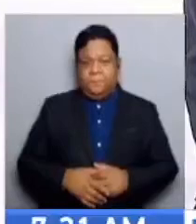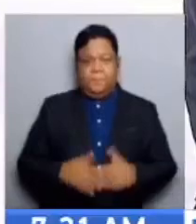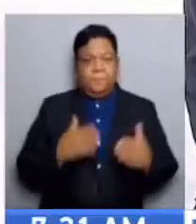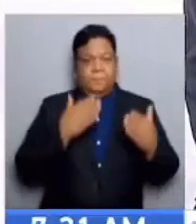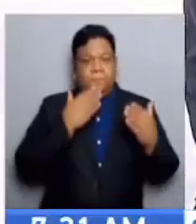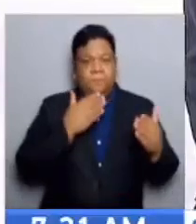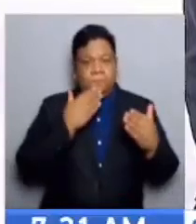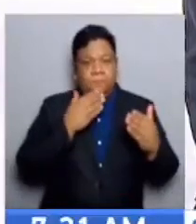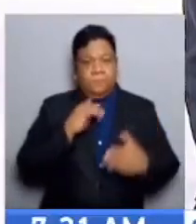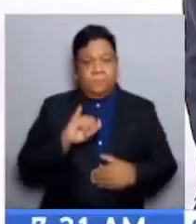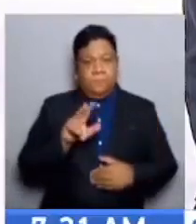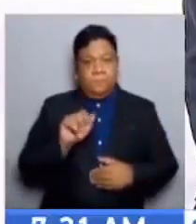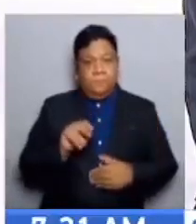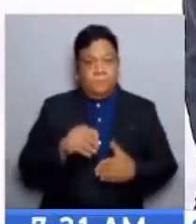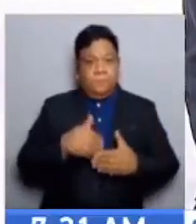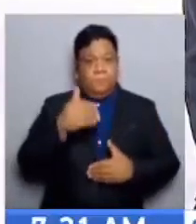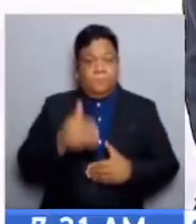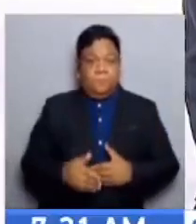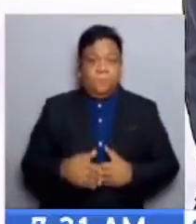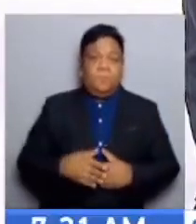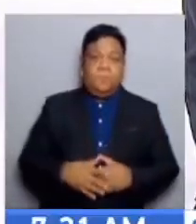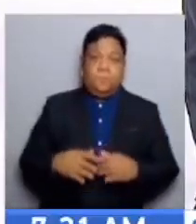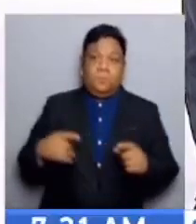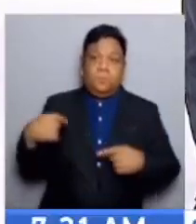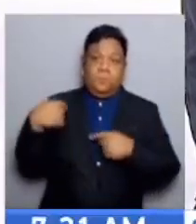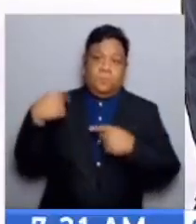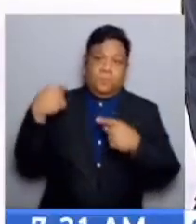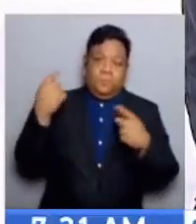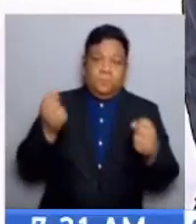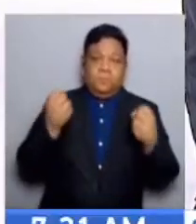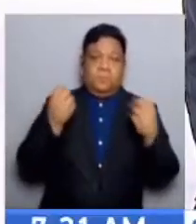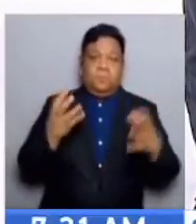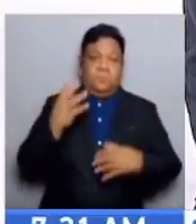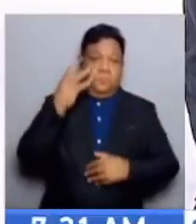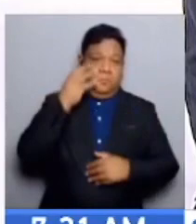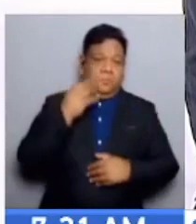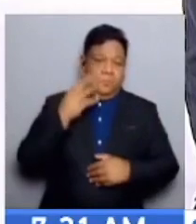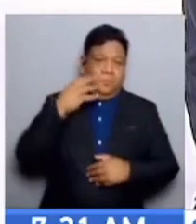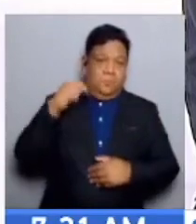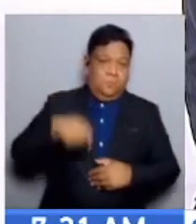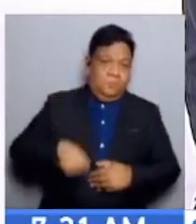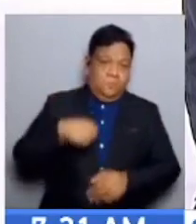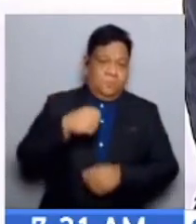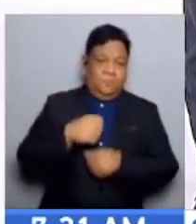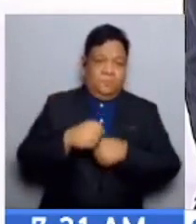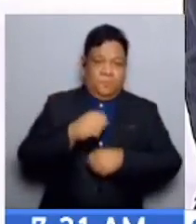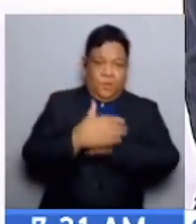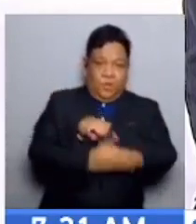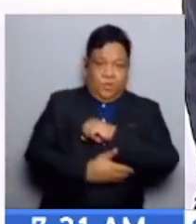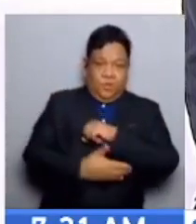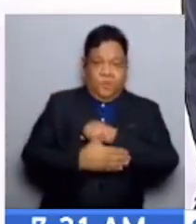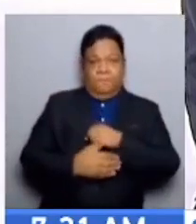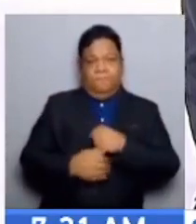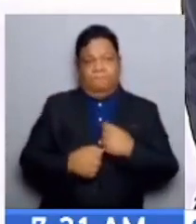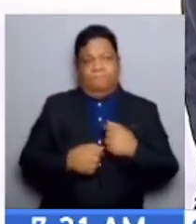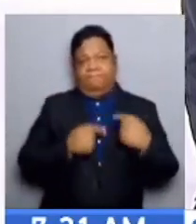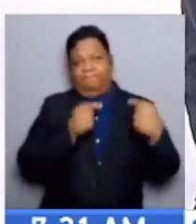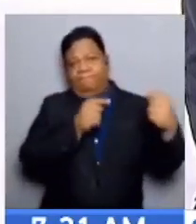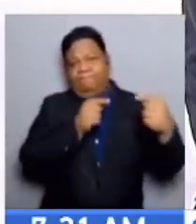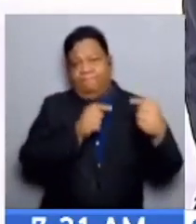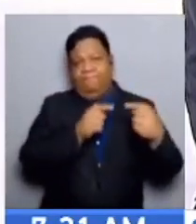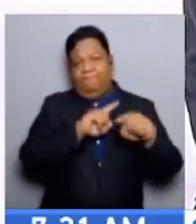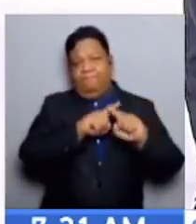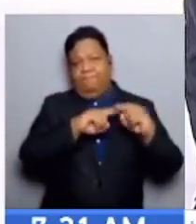Samantala, sa pagdaan ng panahon, marami na ang pinagdaanan ng ating bansa mula sa paglaban sa mga mananakop at pagtugon sa